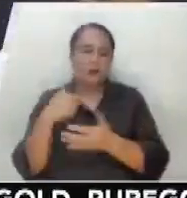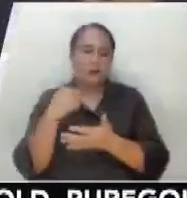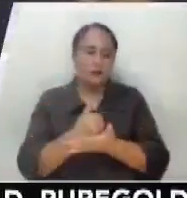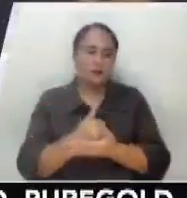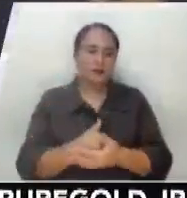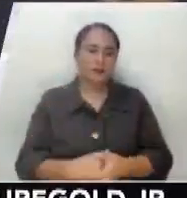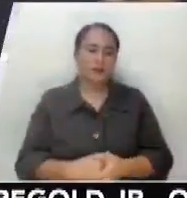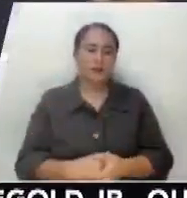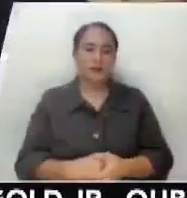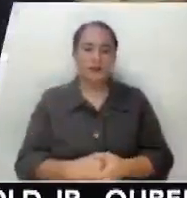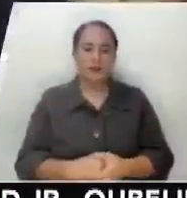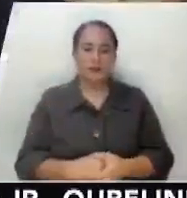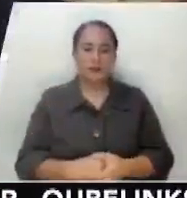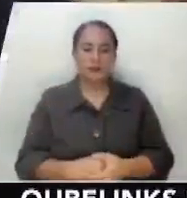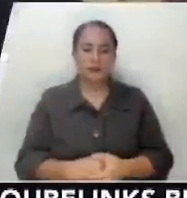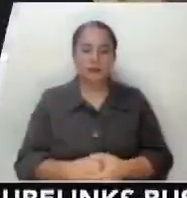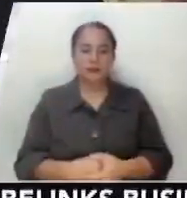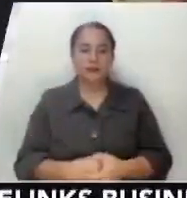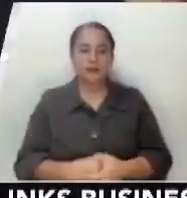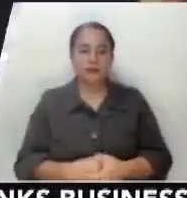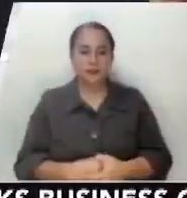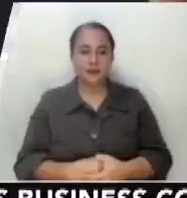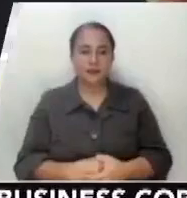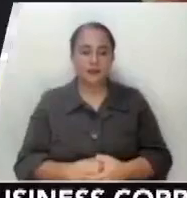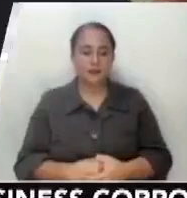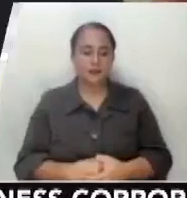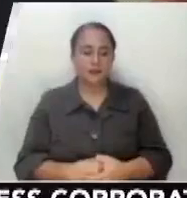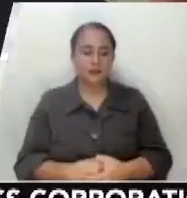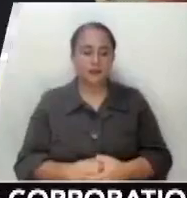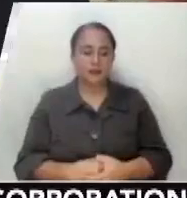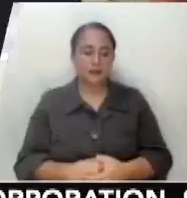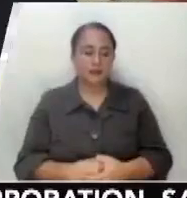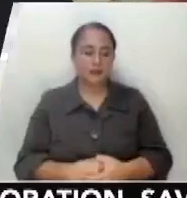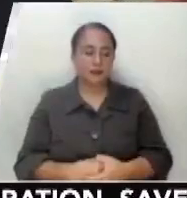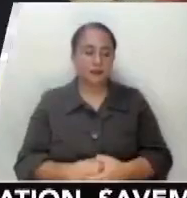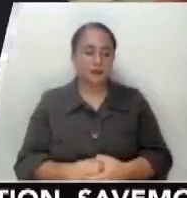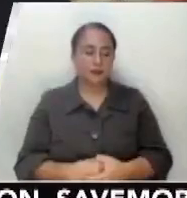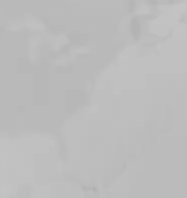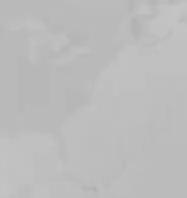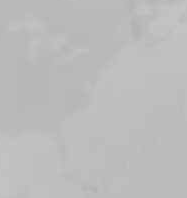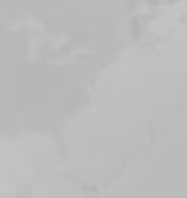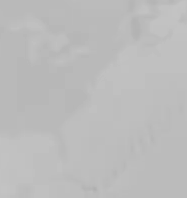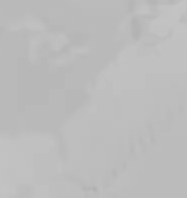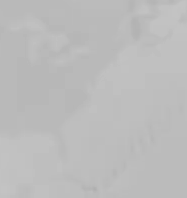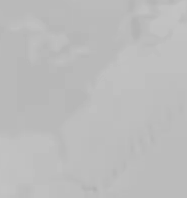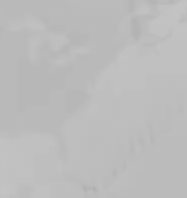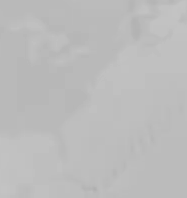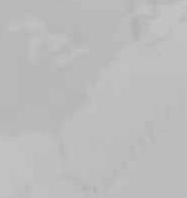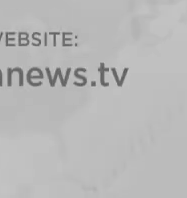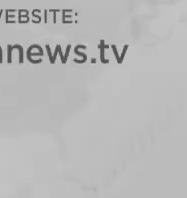GMA integrated news bernadet reyz nakatutok 24 Oras